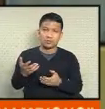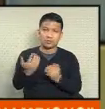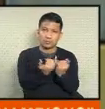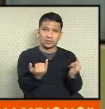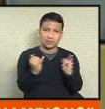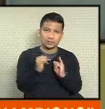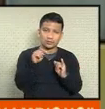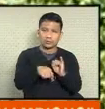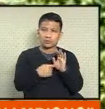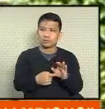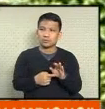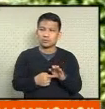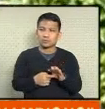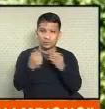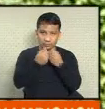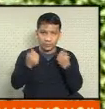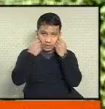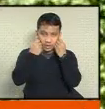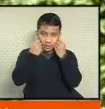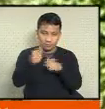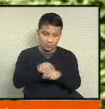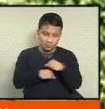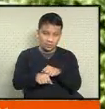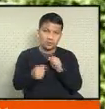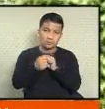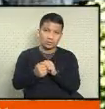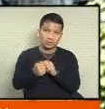isolation at pagkakaroon ng face masks at gloves ng mga